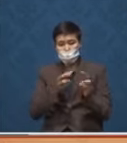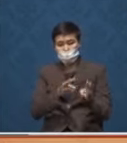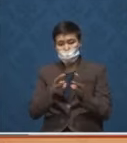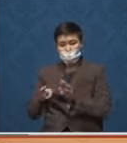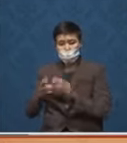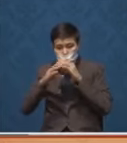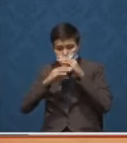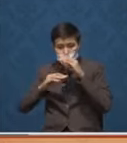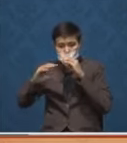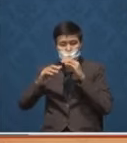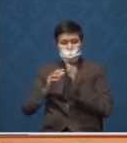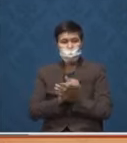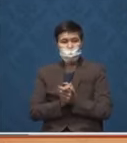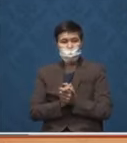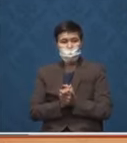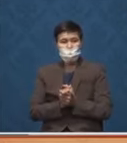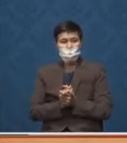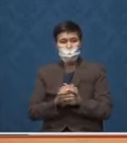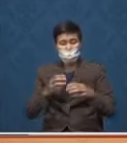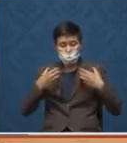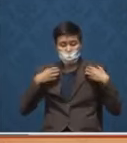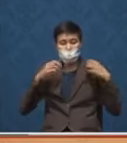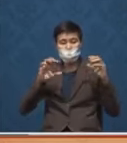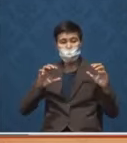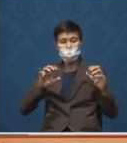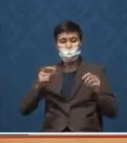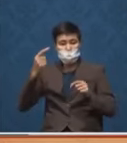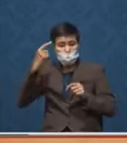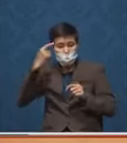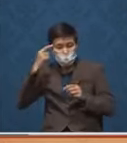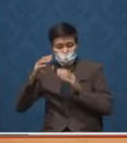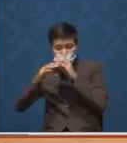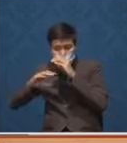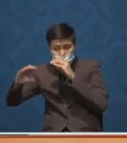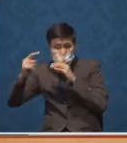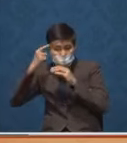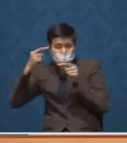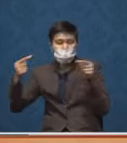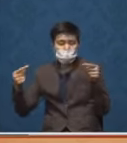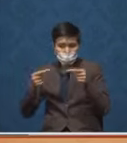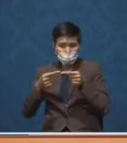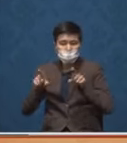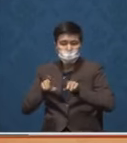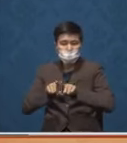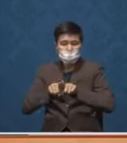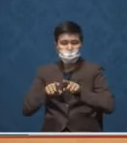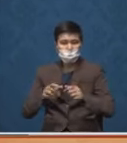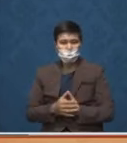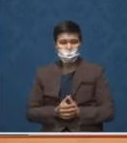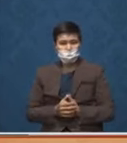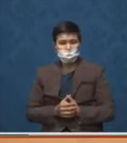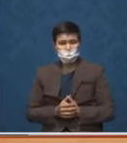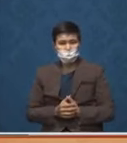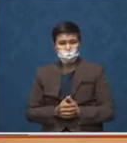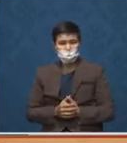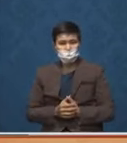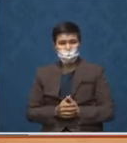ครับซึ่งทางรัฐบาลก็มีแนวทางที่ตรงกันนะครับที่จะคุ้มครองประโยชน์ของพี่น้องประชาชนส่วนเรื่องการที่จะหั